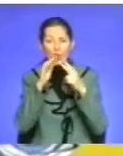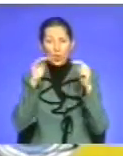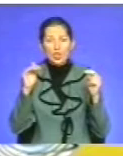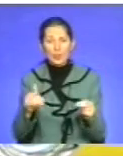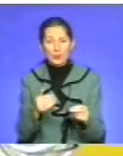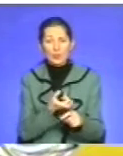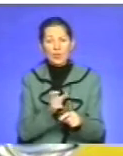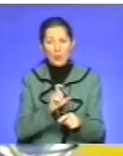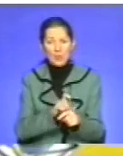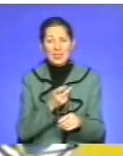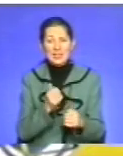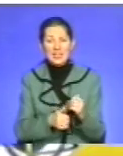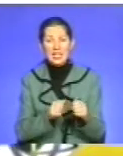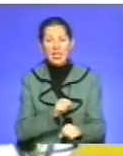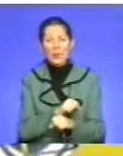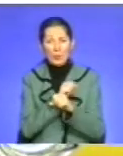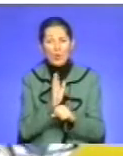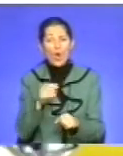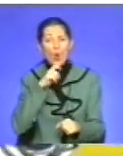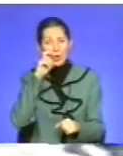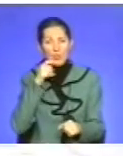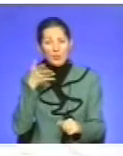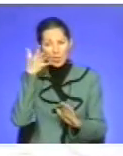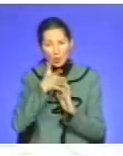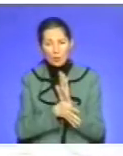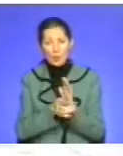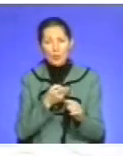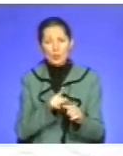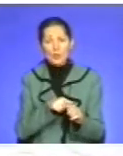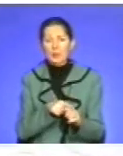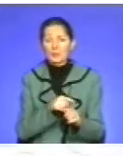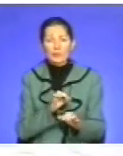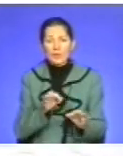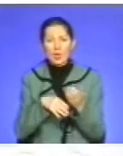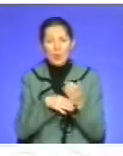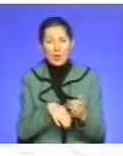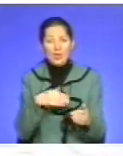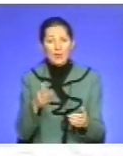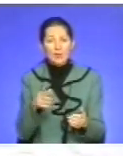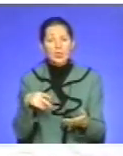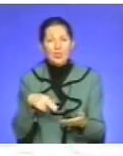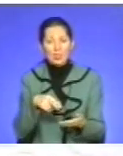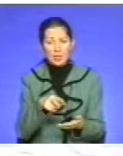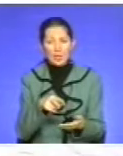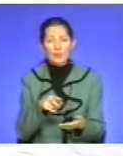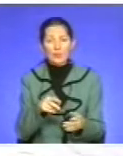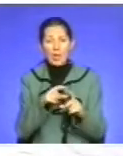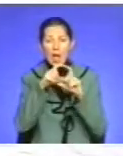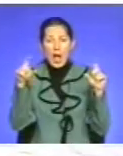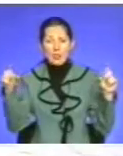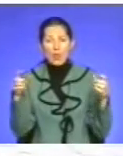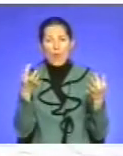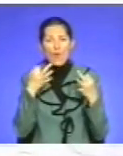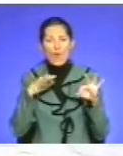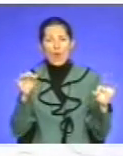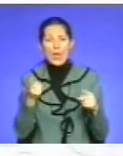були українці. І вони, напевно, розуміли, що ці повстання приречені, але вони йшли і піднімалися з єдиним гаслом – воля або смерть. І саме